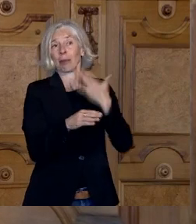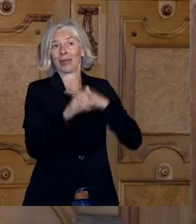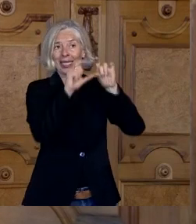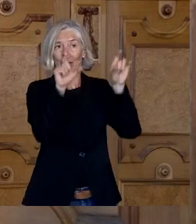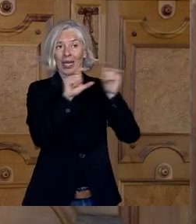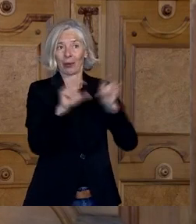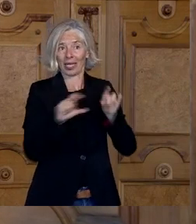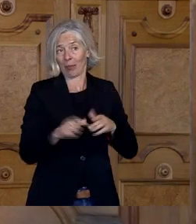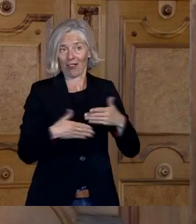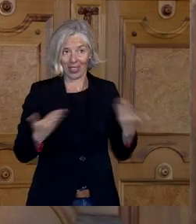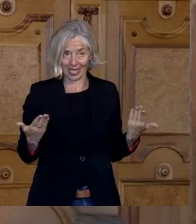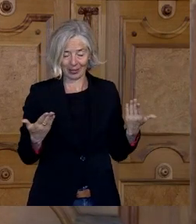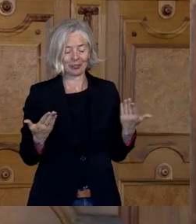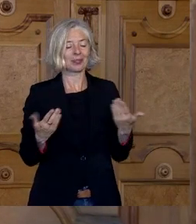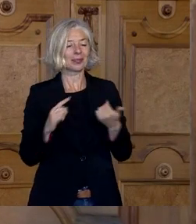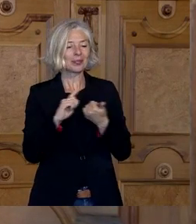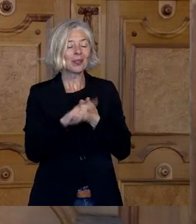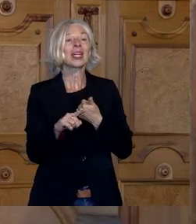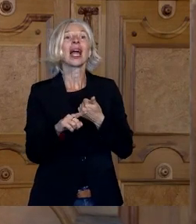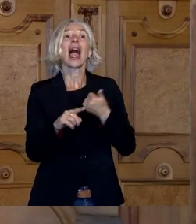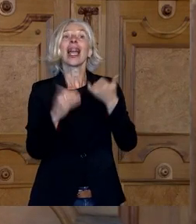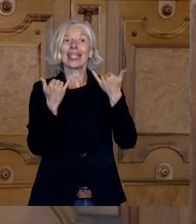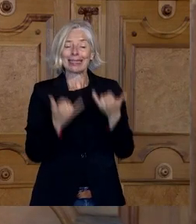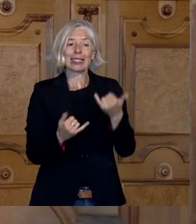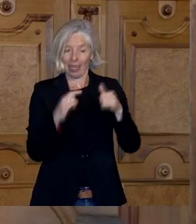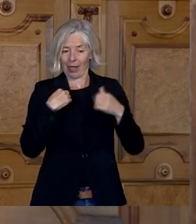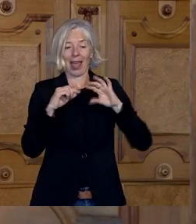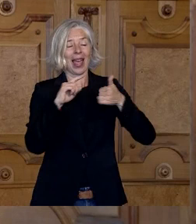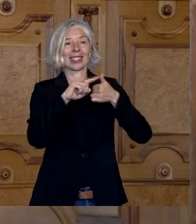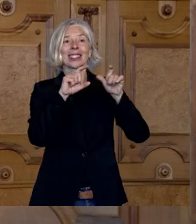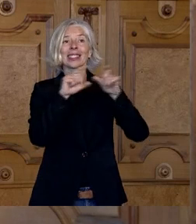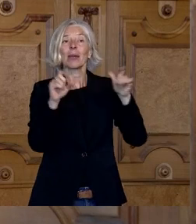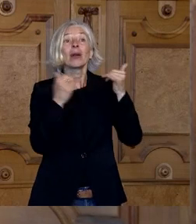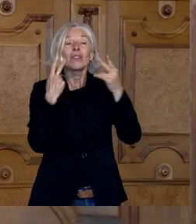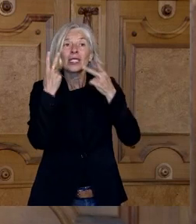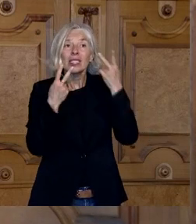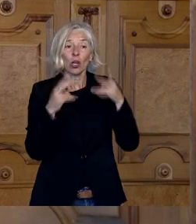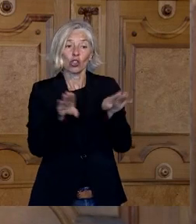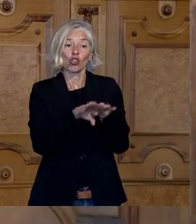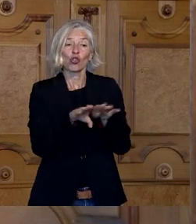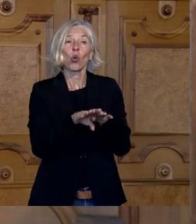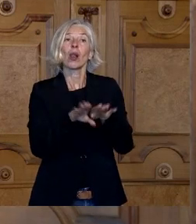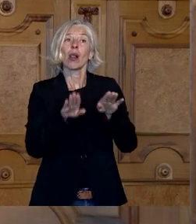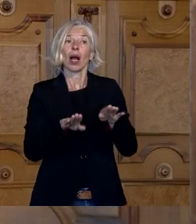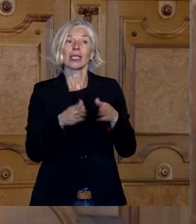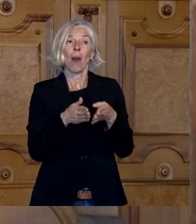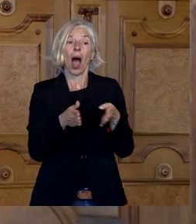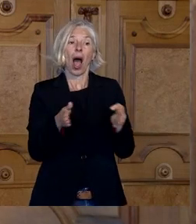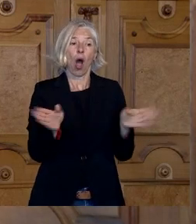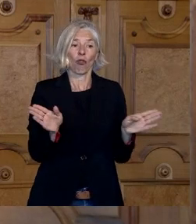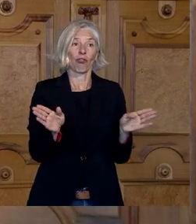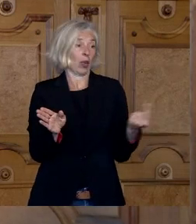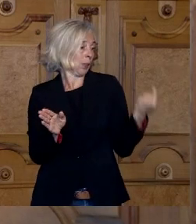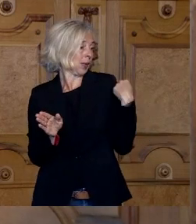wie erfolgt die sukzessive Wiederaufnahme des Schulbetriebs, die ja am 27.04. für die Abschulklassen